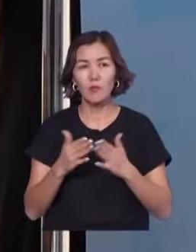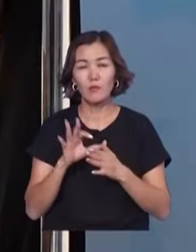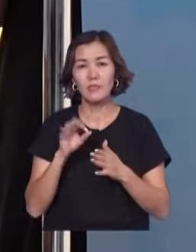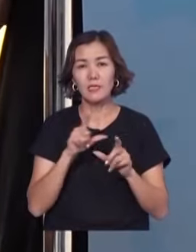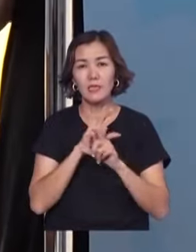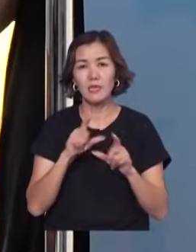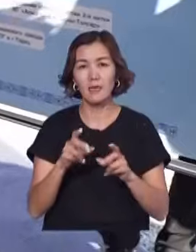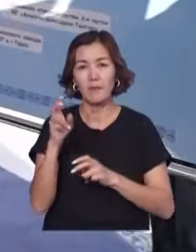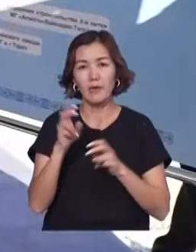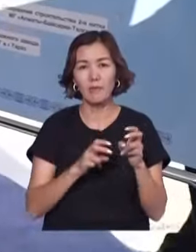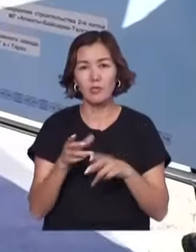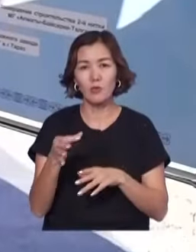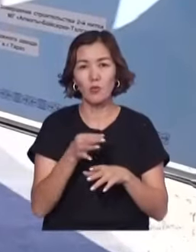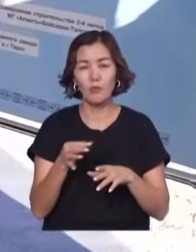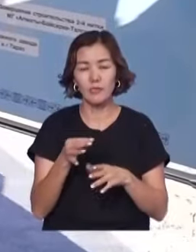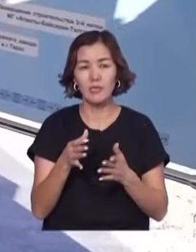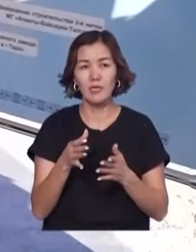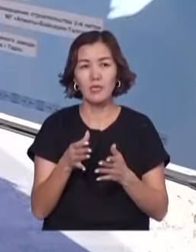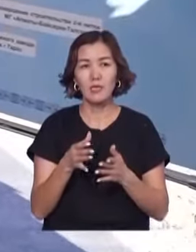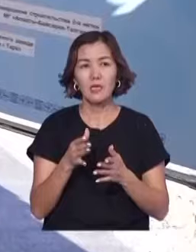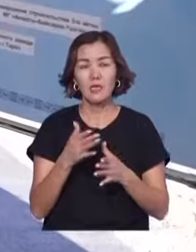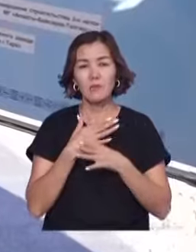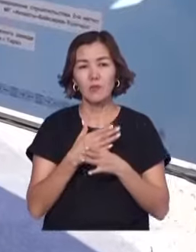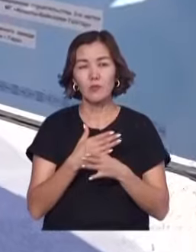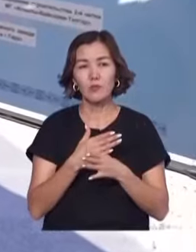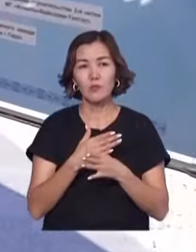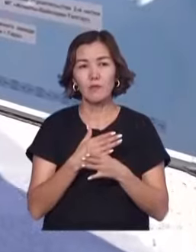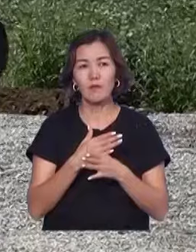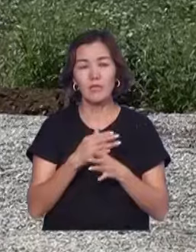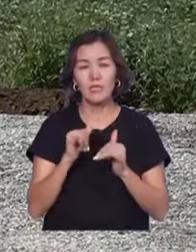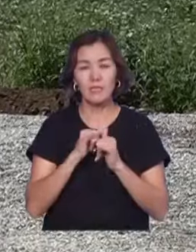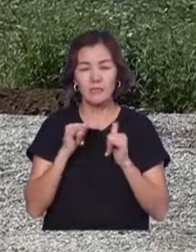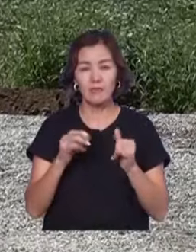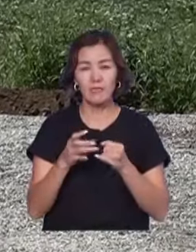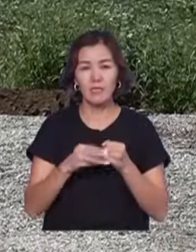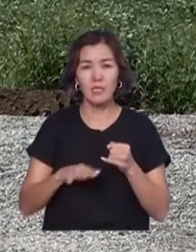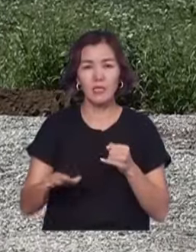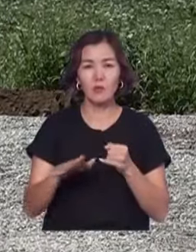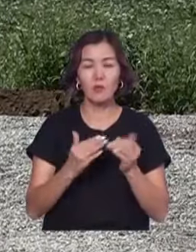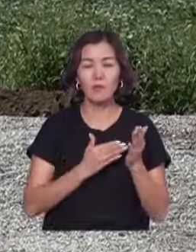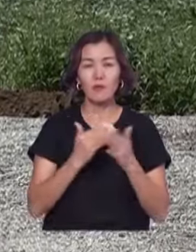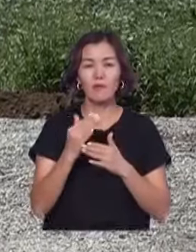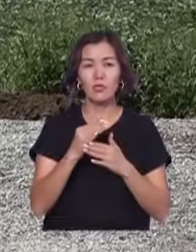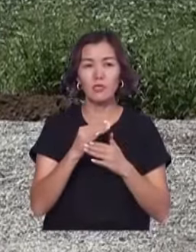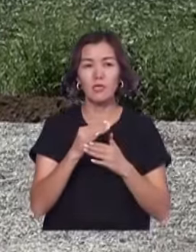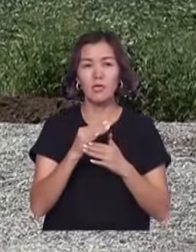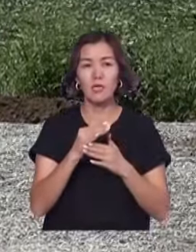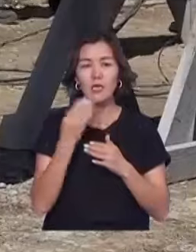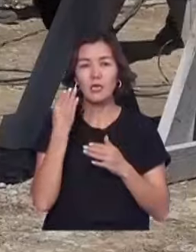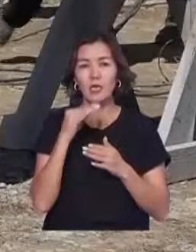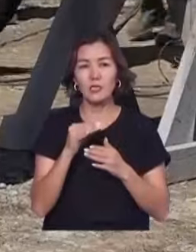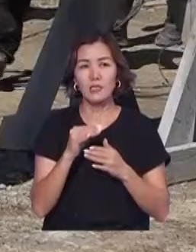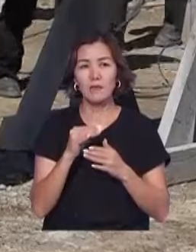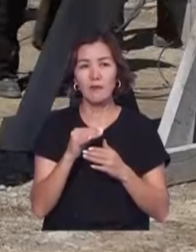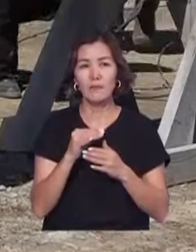и промышленных предприятий области, что, несомненно, будет способствовать устойчивому развитию региона и повышению качества жизни населения. Как рассказали